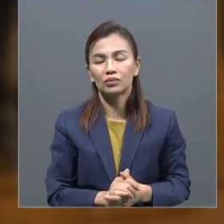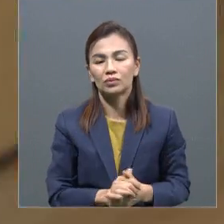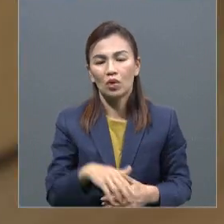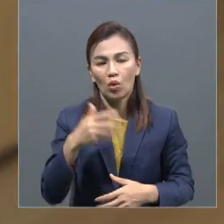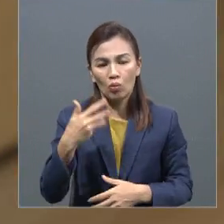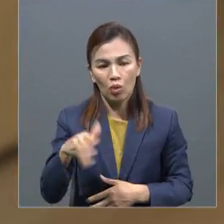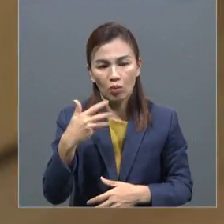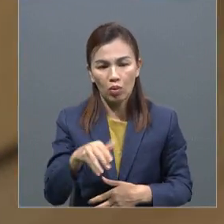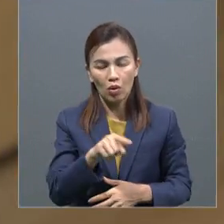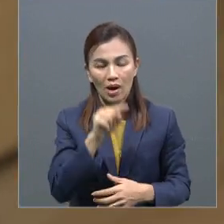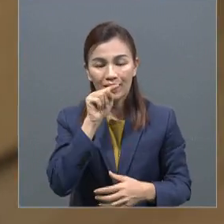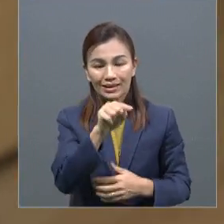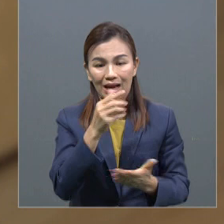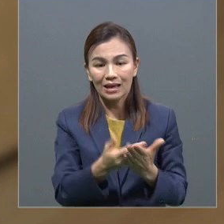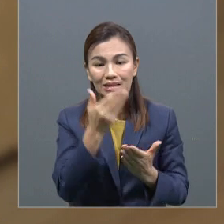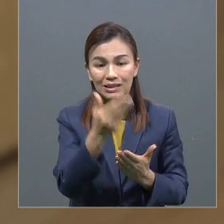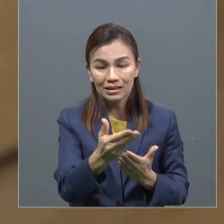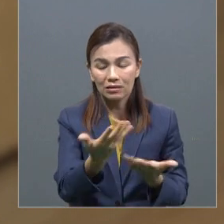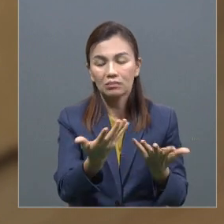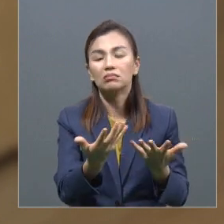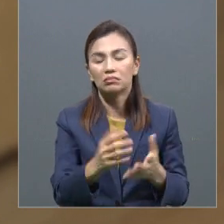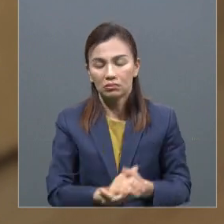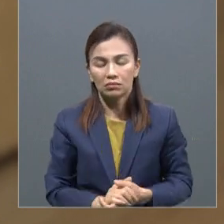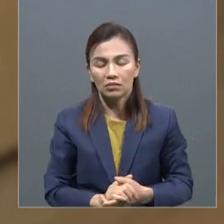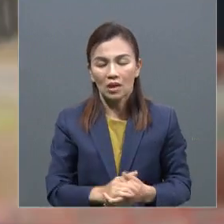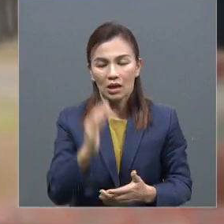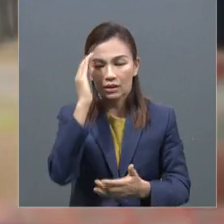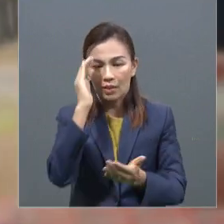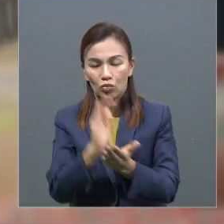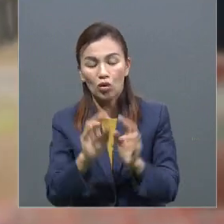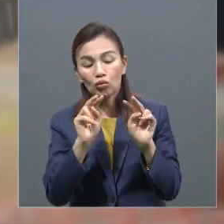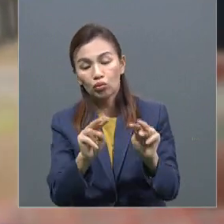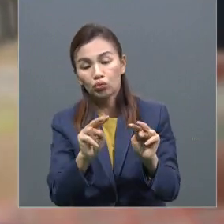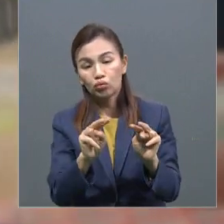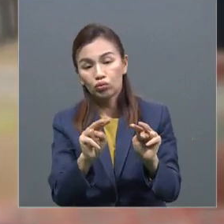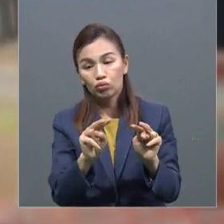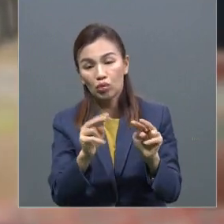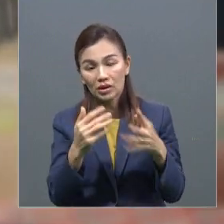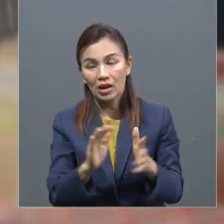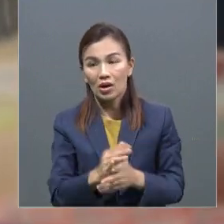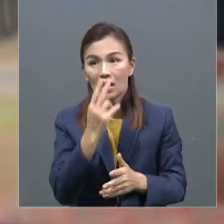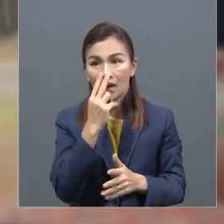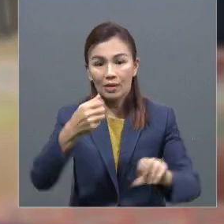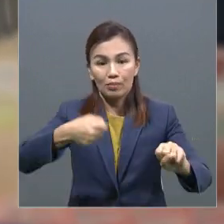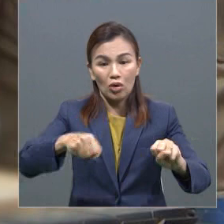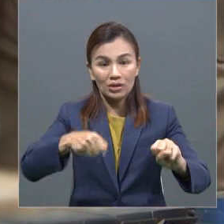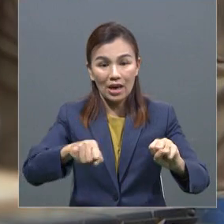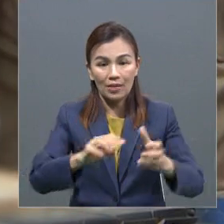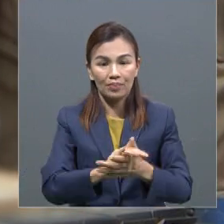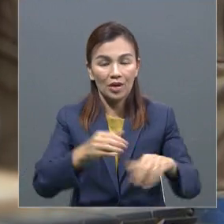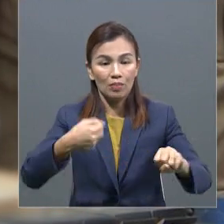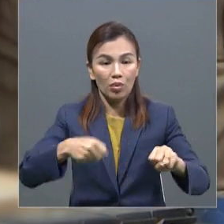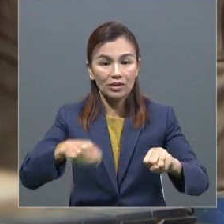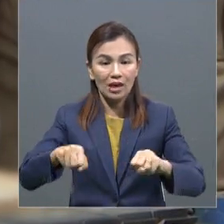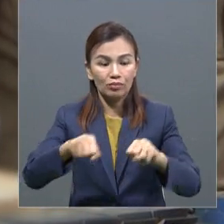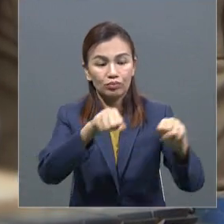สำหรับเนี่ยไม่รู้สั่งซื้อหรือยังไงกันเนี่ยนะคะตำรวจก็เลยไปเฝ้าสังเกตการณ์จนกระทั่งเจอรถจักรยานยนต์รับจ้างคันนึงค่ะขี่เข้า